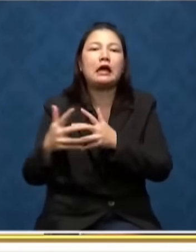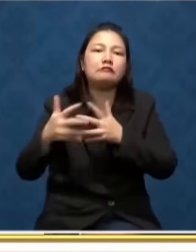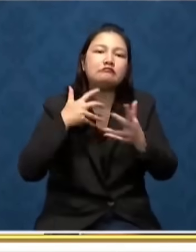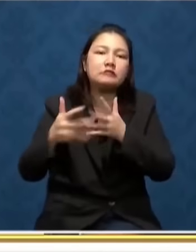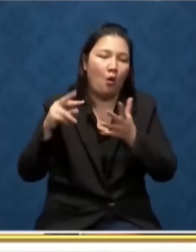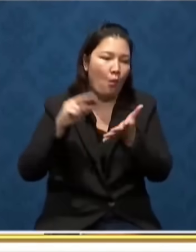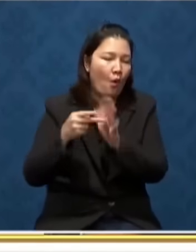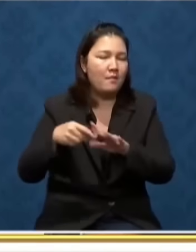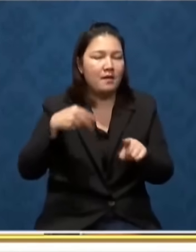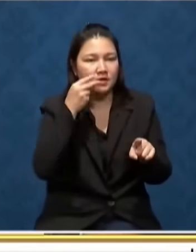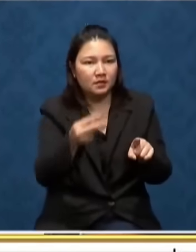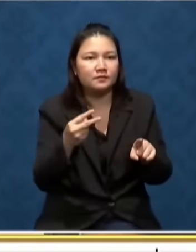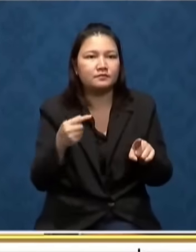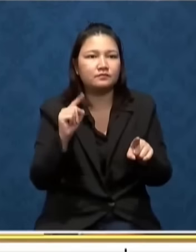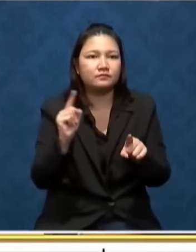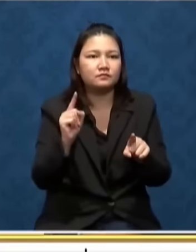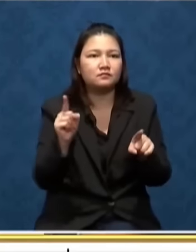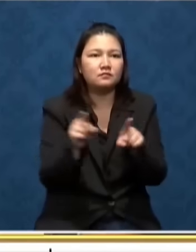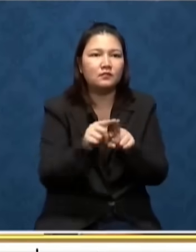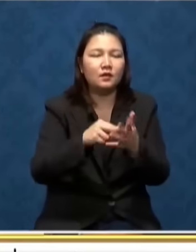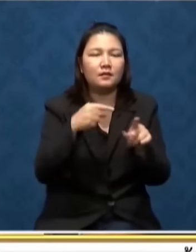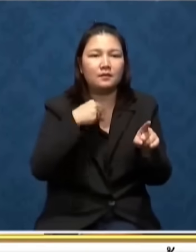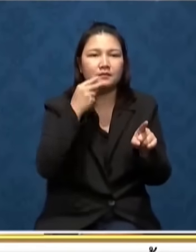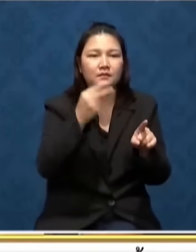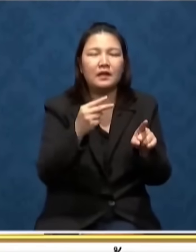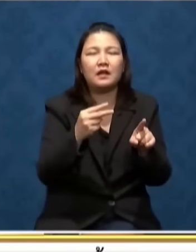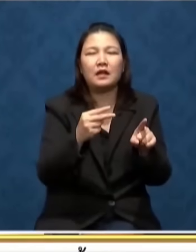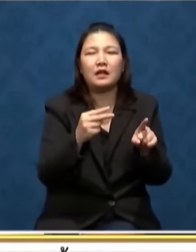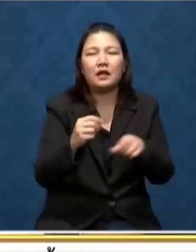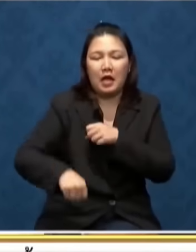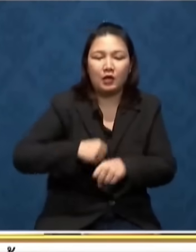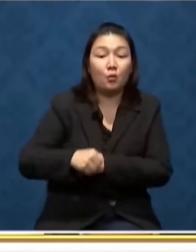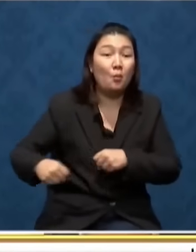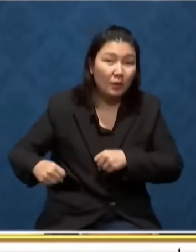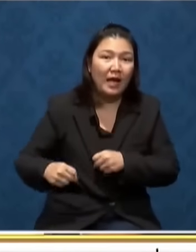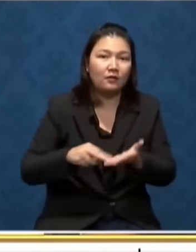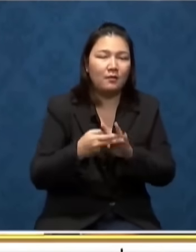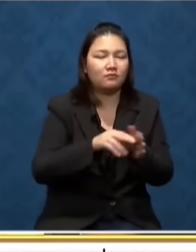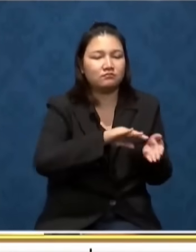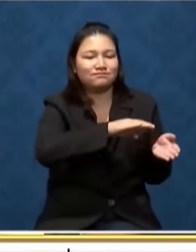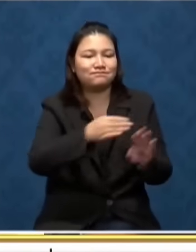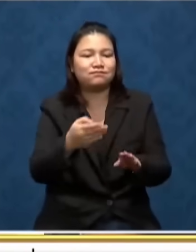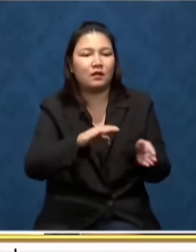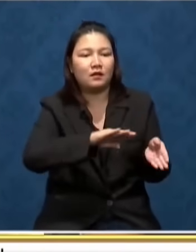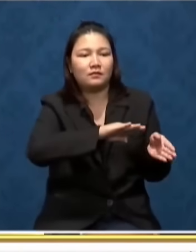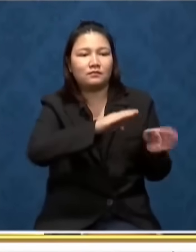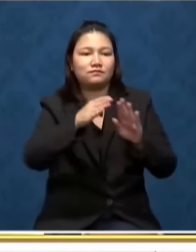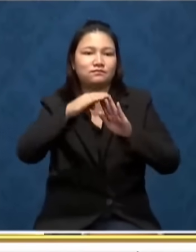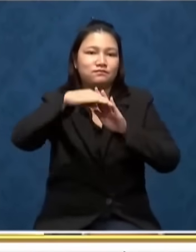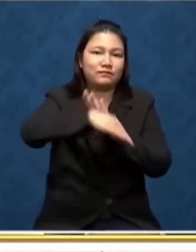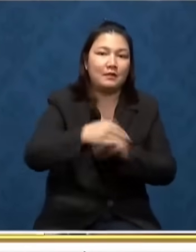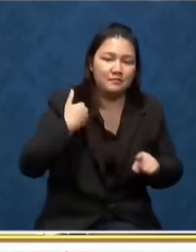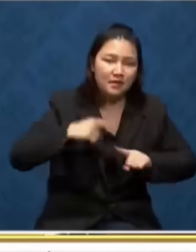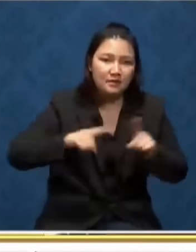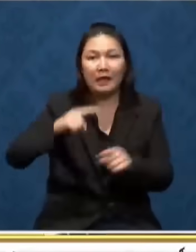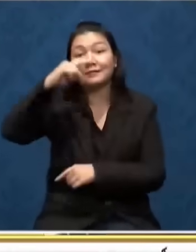อันเป็นเหตุให้สีหนุวิลล์ที่ประเทศกัมพูชาซบเซาลงอยู่ถึงขณะนี้แทนที่รัฐบาลไทยนะครับณขณะนั้น